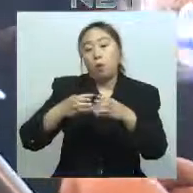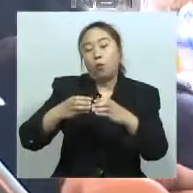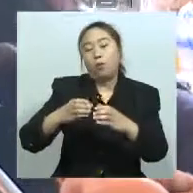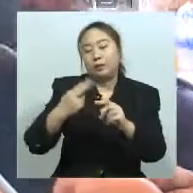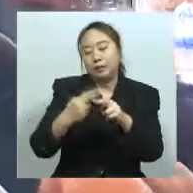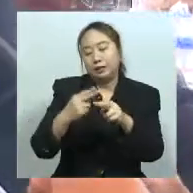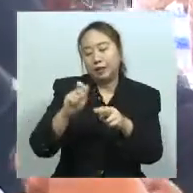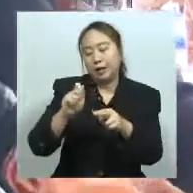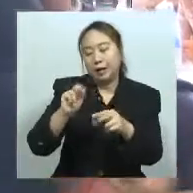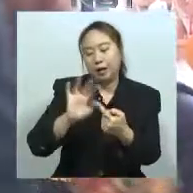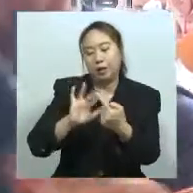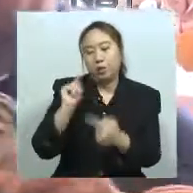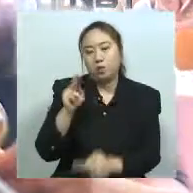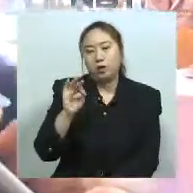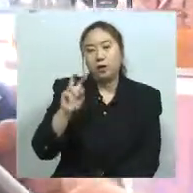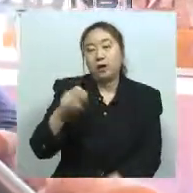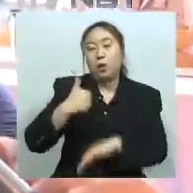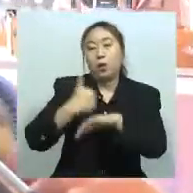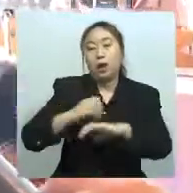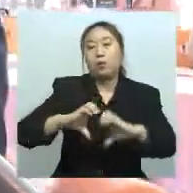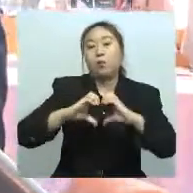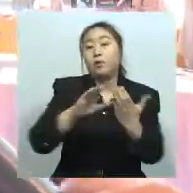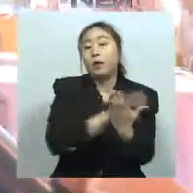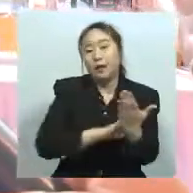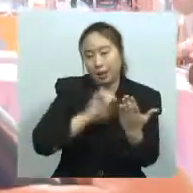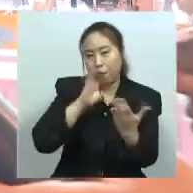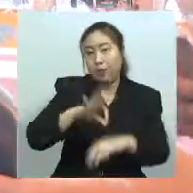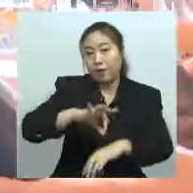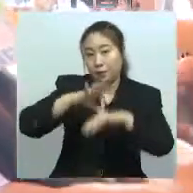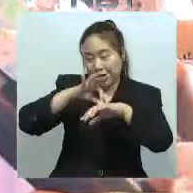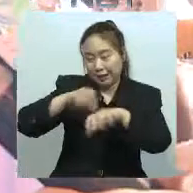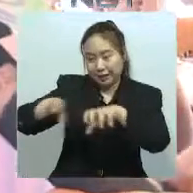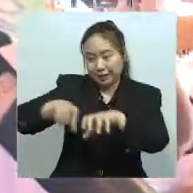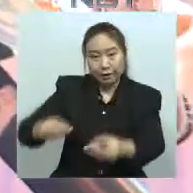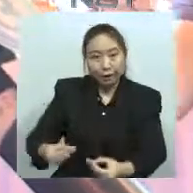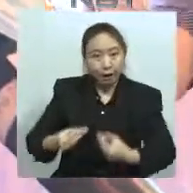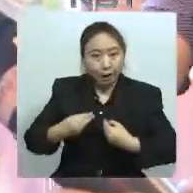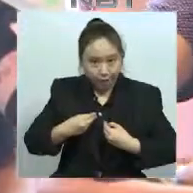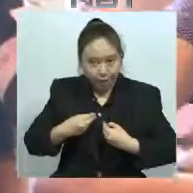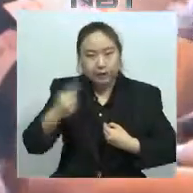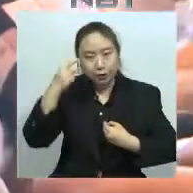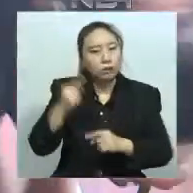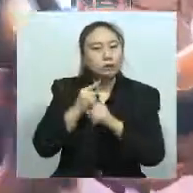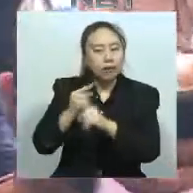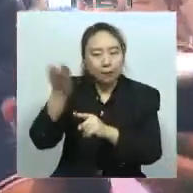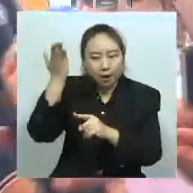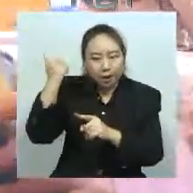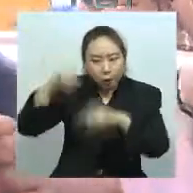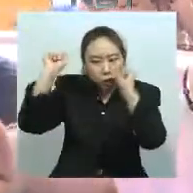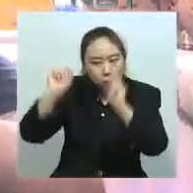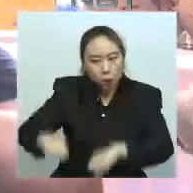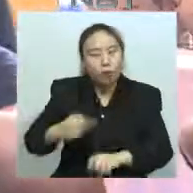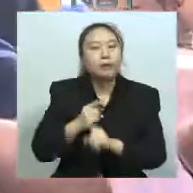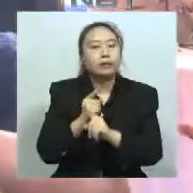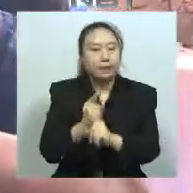คุณอนุทินชาญวีรกูลหัวหน้าพรรคภูมิใจไทยยืนยันว่าทุกตำแหน่งในส่วนของพรรคยังคงเป็นไปตามที่ได้มีการตกลงกันไว้ก่อนหน้านี้